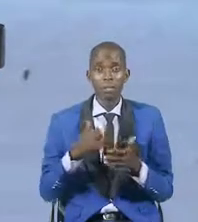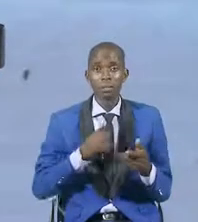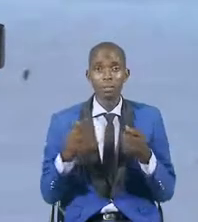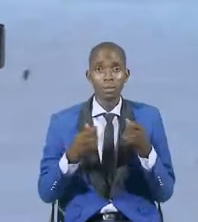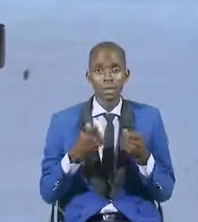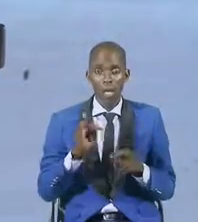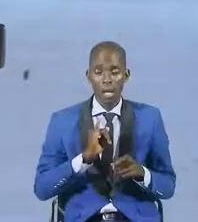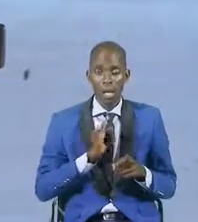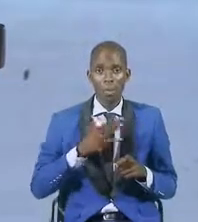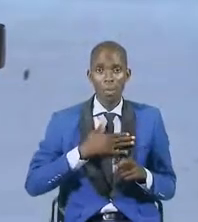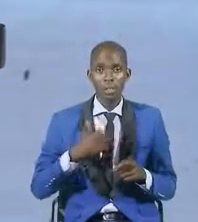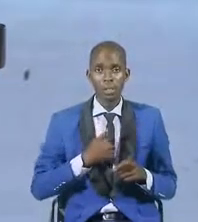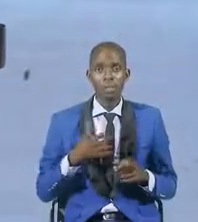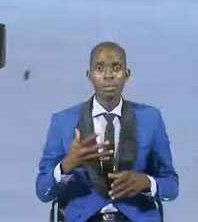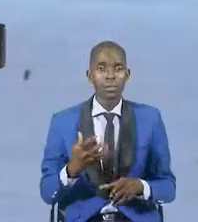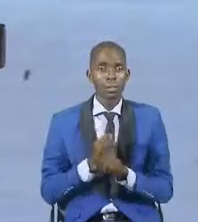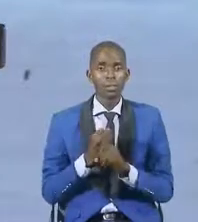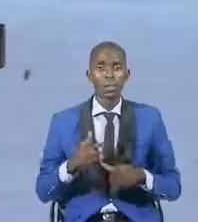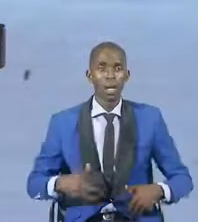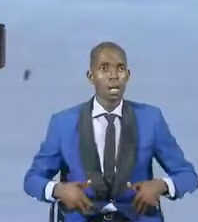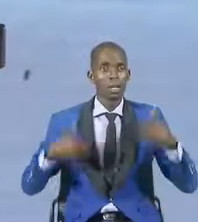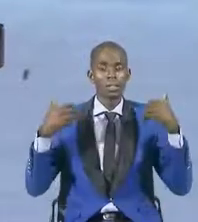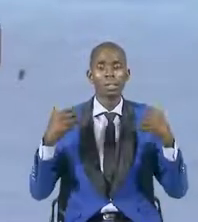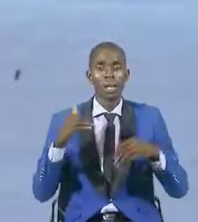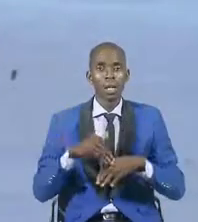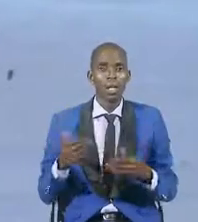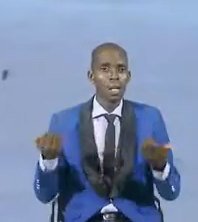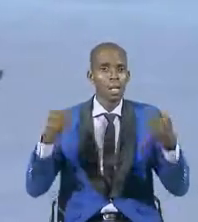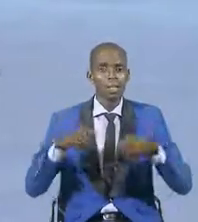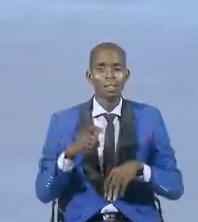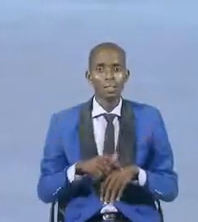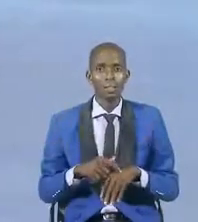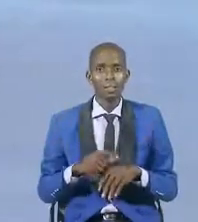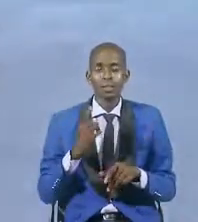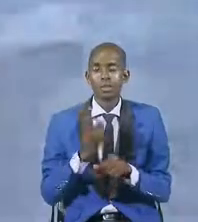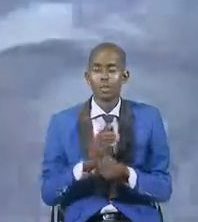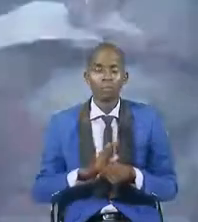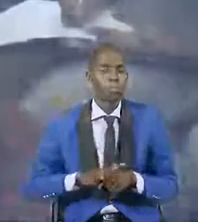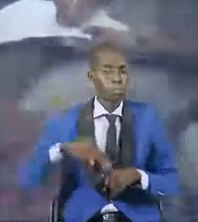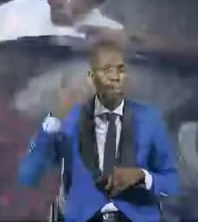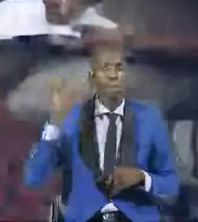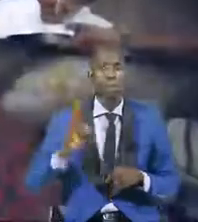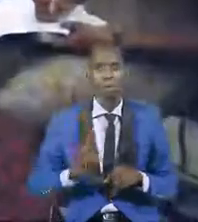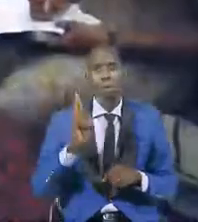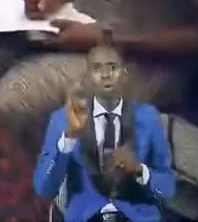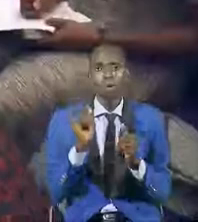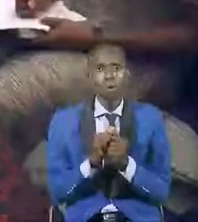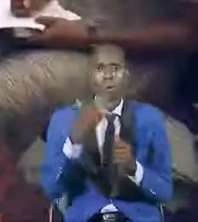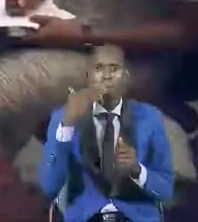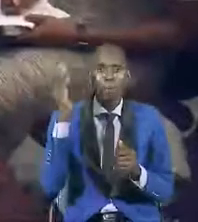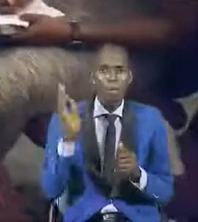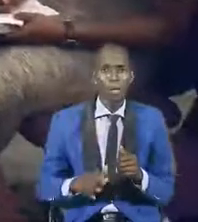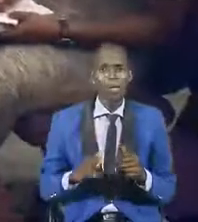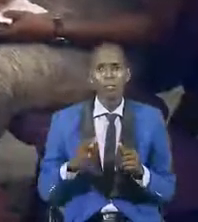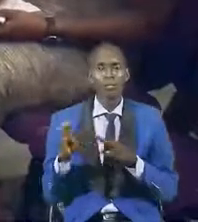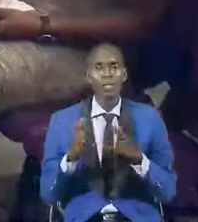Si je n'avais pas la maîtrise, si je me fâche à moindre chose, si je m'énerve à